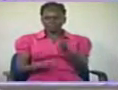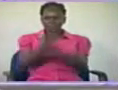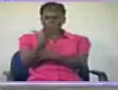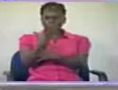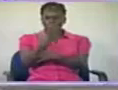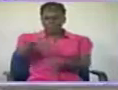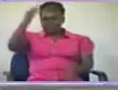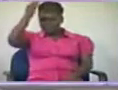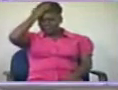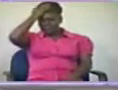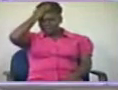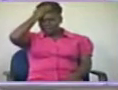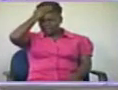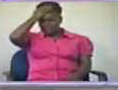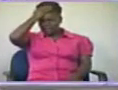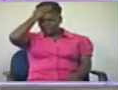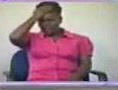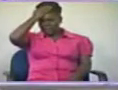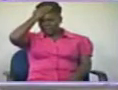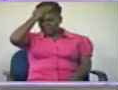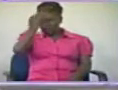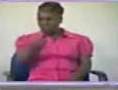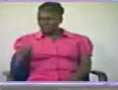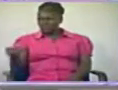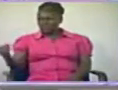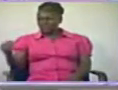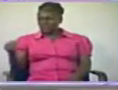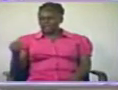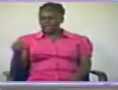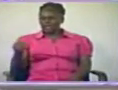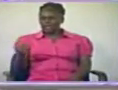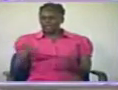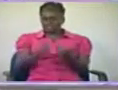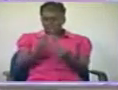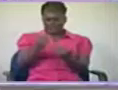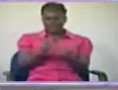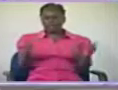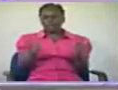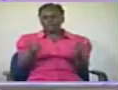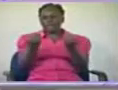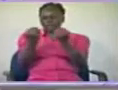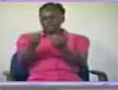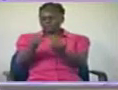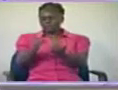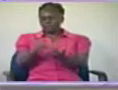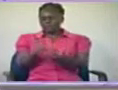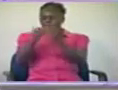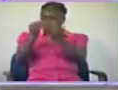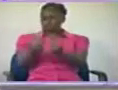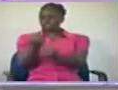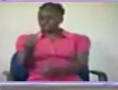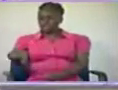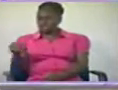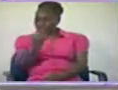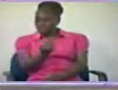siku ya Jumatatu, watoto wameshughulikiwa kisawasawa. Ndiyo. Hawa